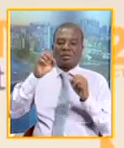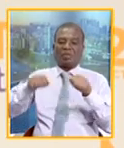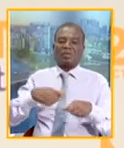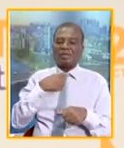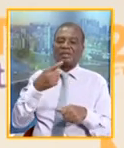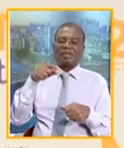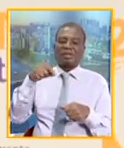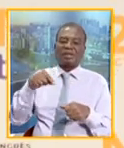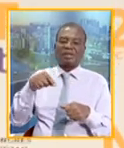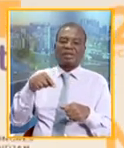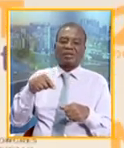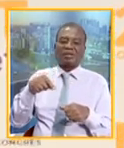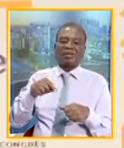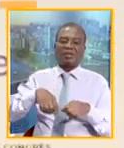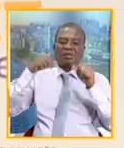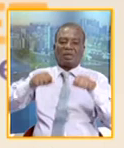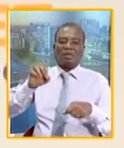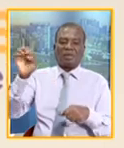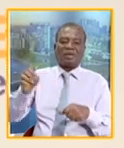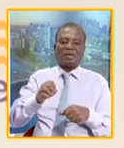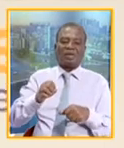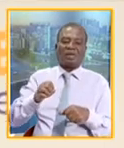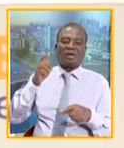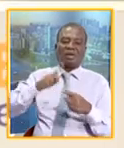vous assurer de notre capacité